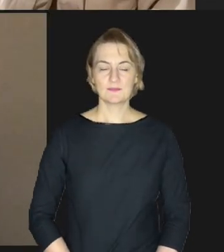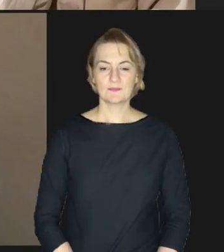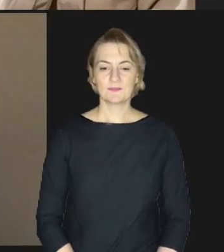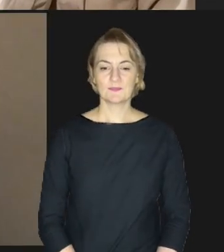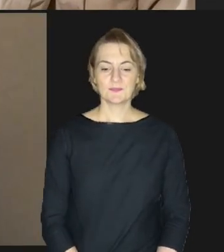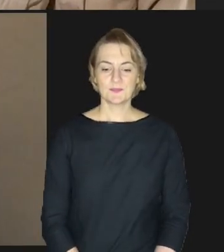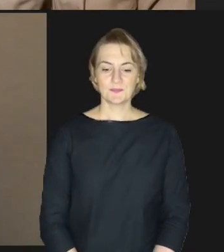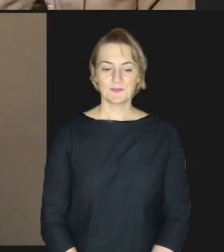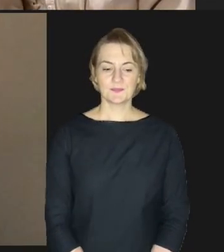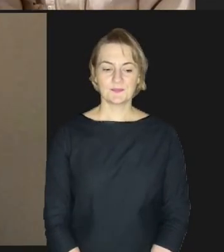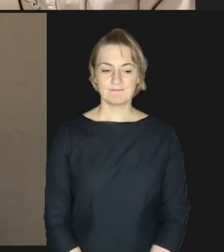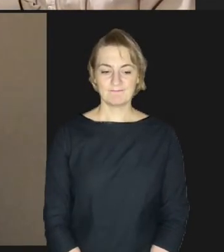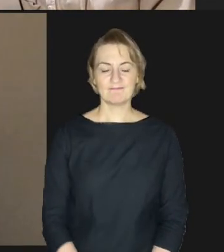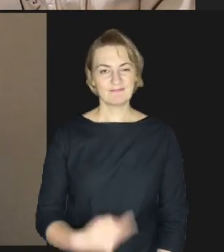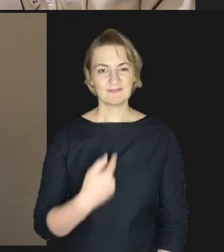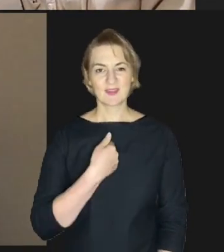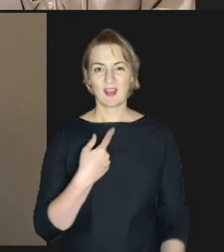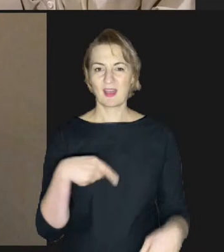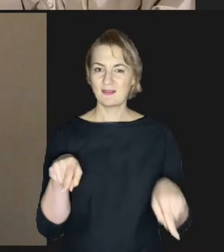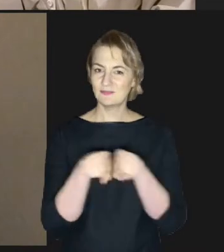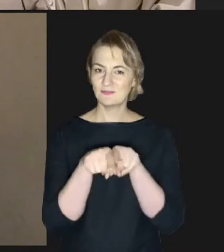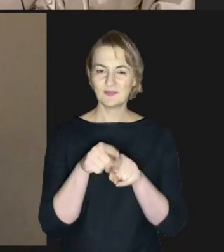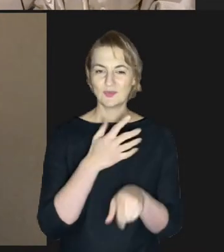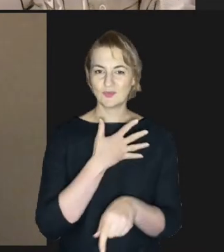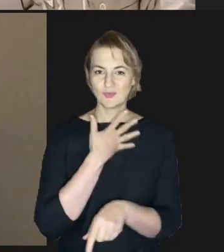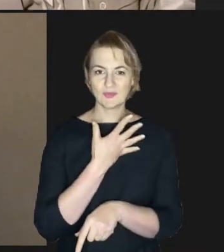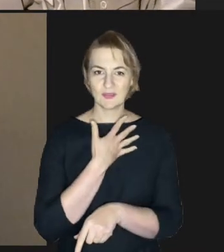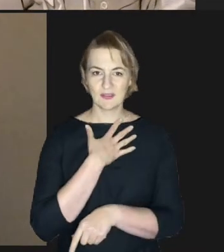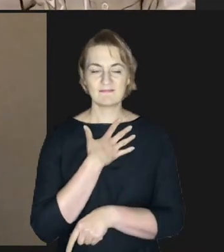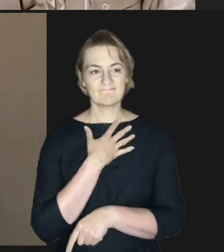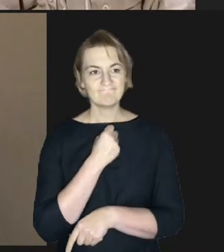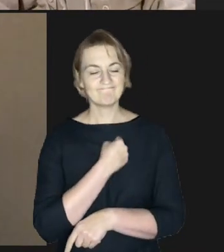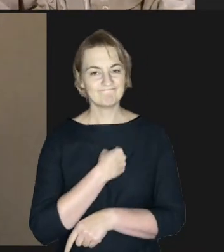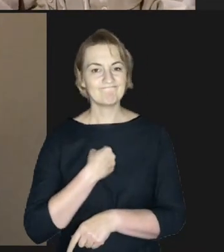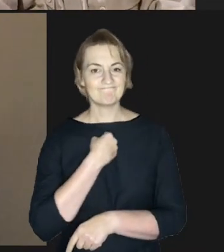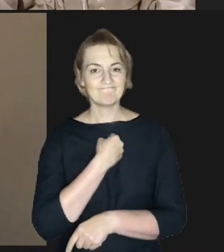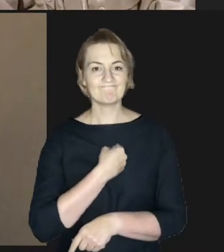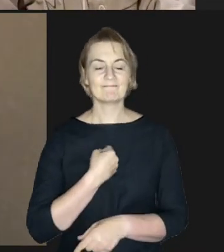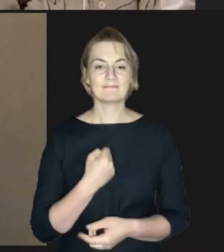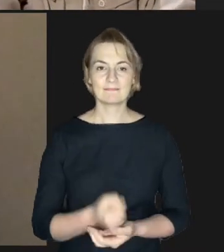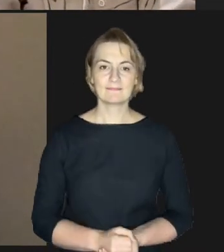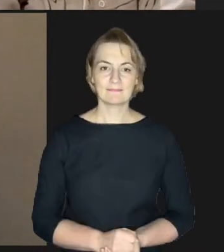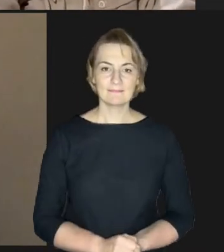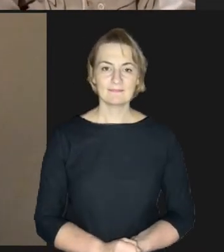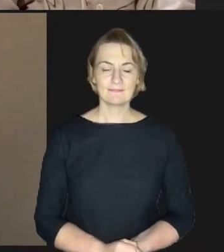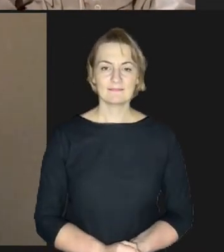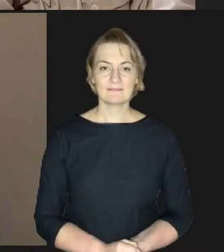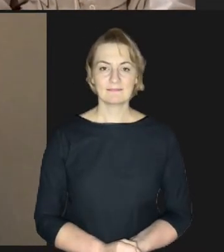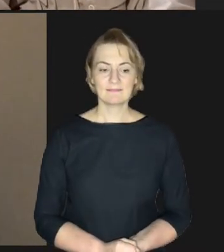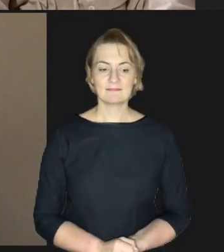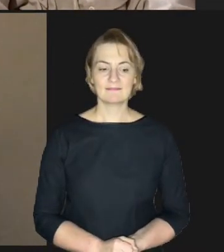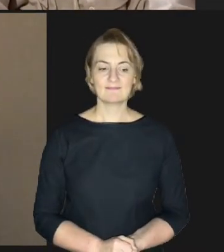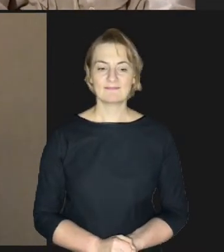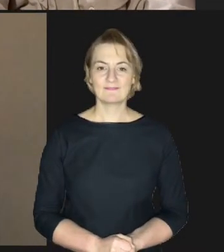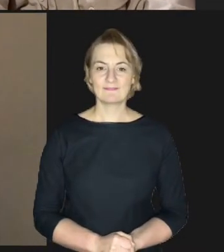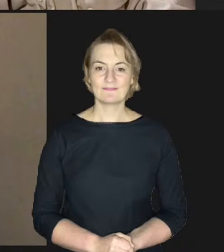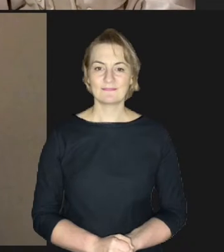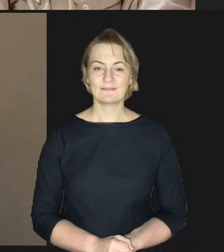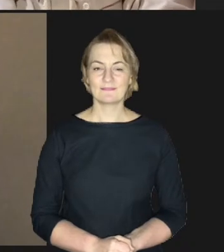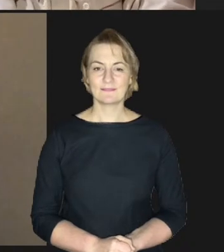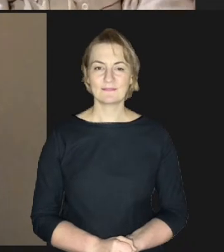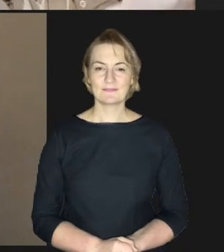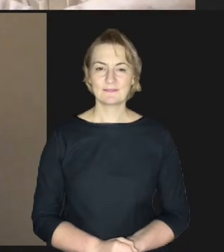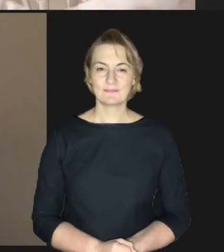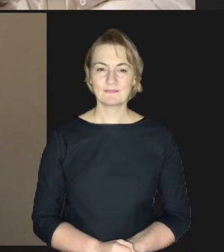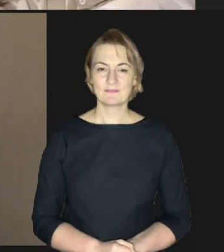Tak, podobne mam odczucia. Też smutek jest tym, co się często ostatnio pojawia gdzieś